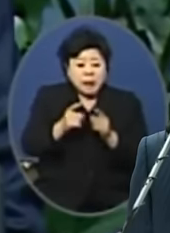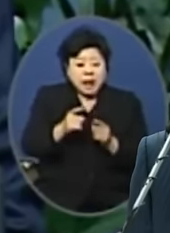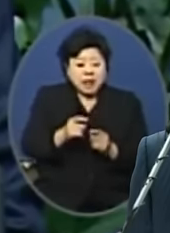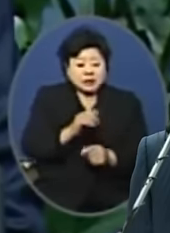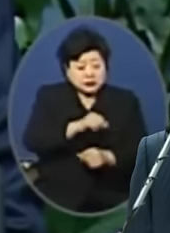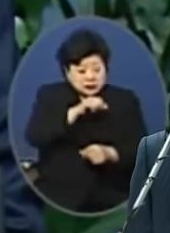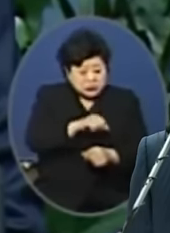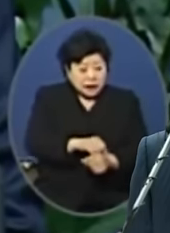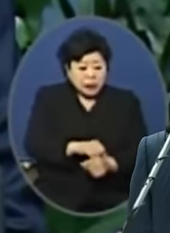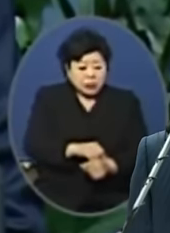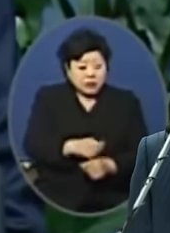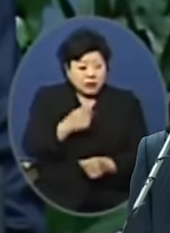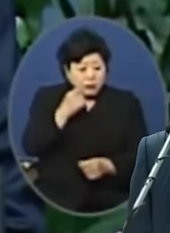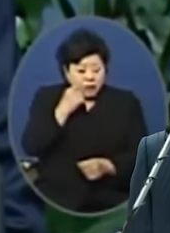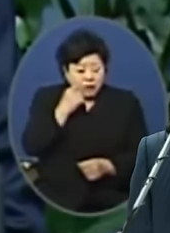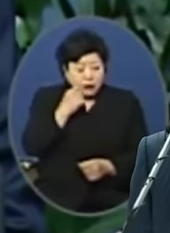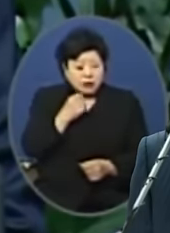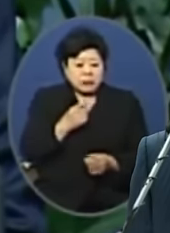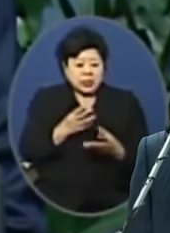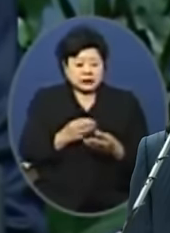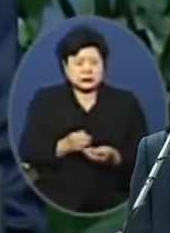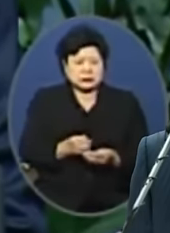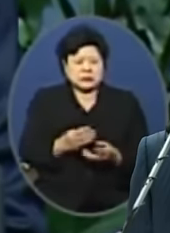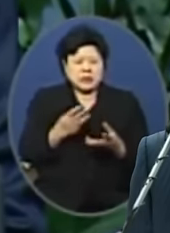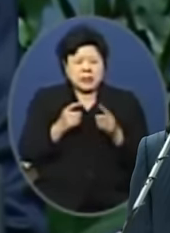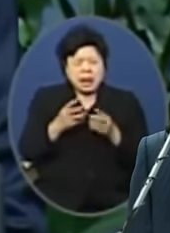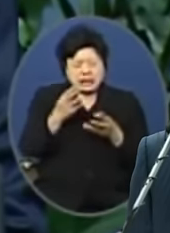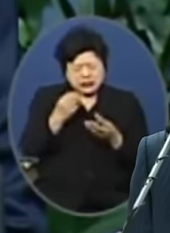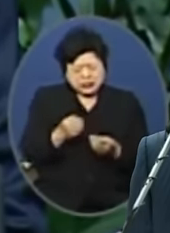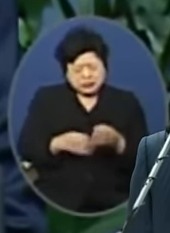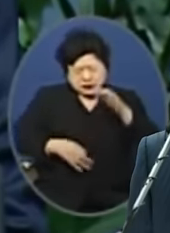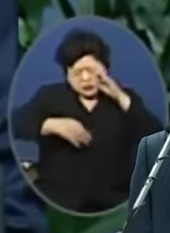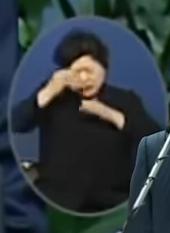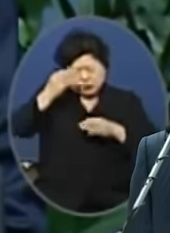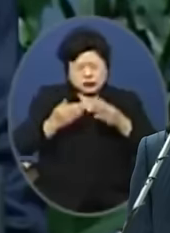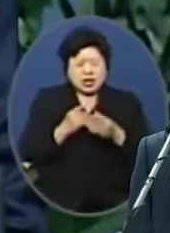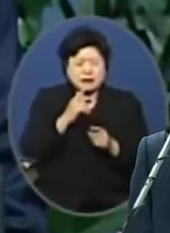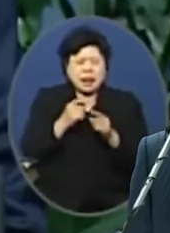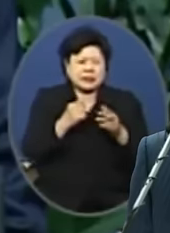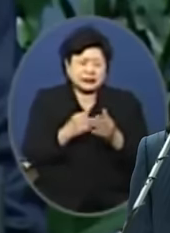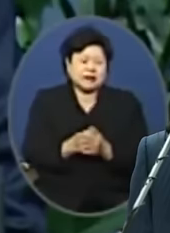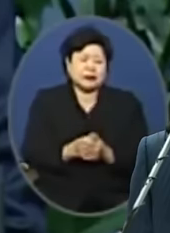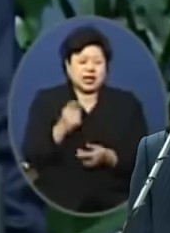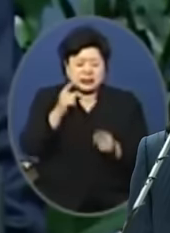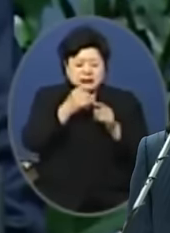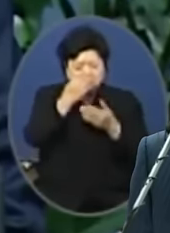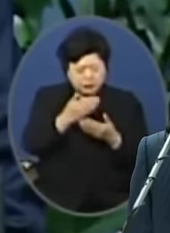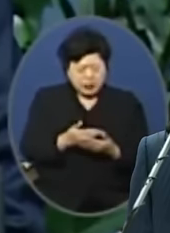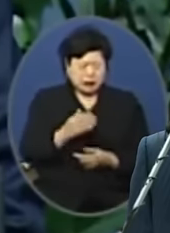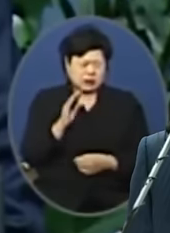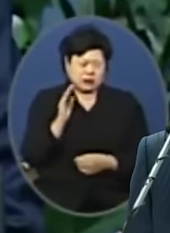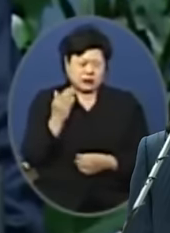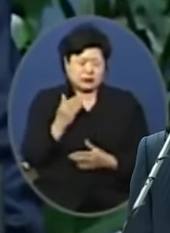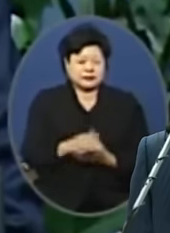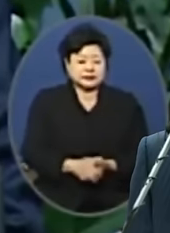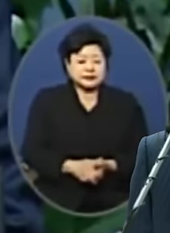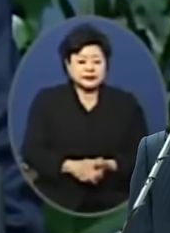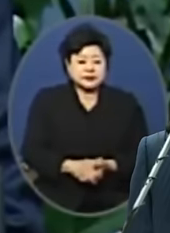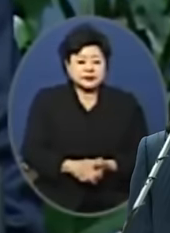잘하고 말을 많이 한 사람은 실수가 많아서 그 말로 말미암아 나중에 상처를 입을 때가